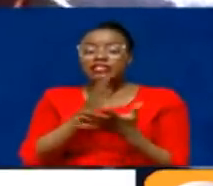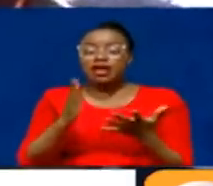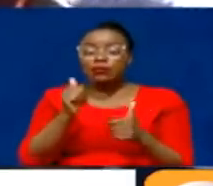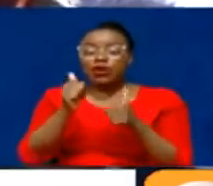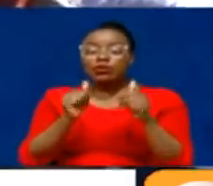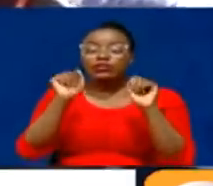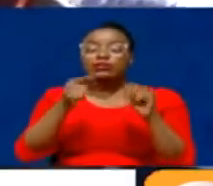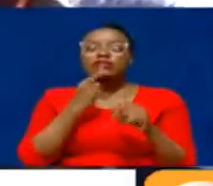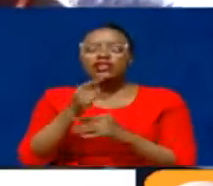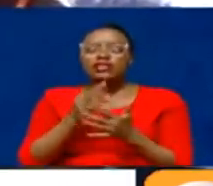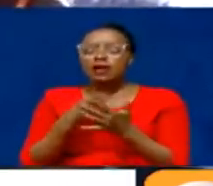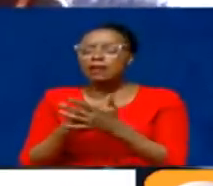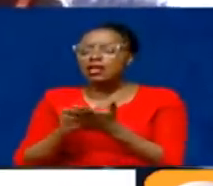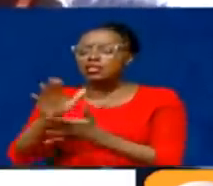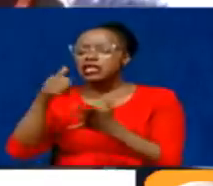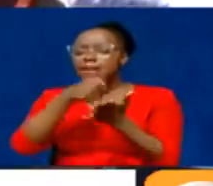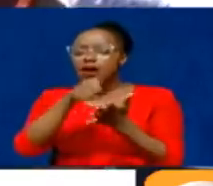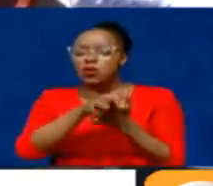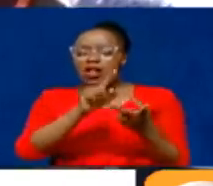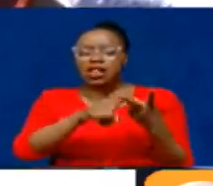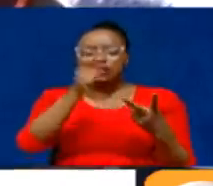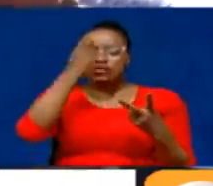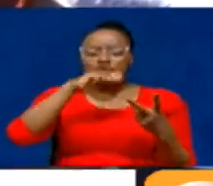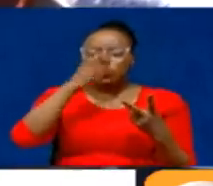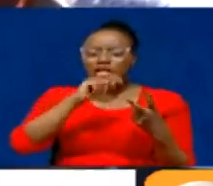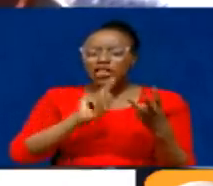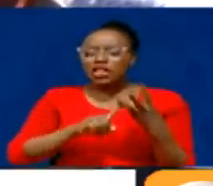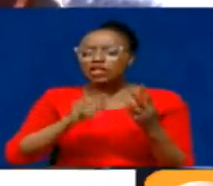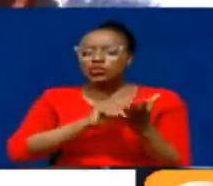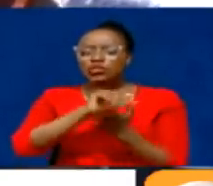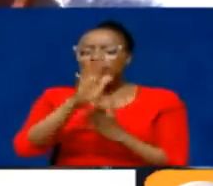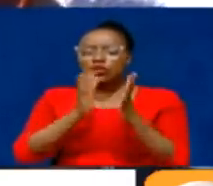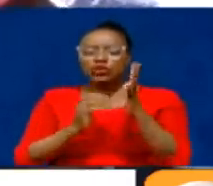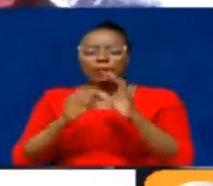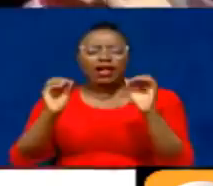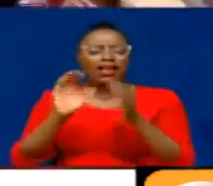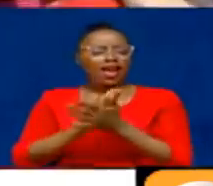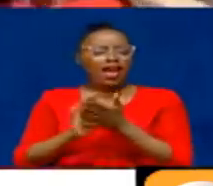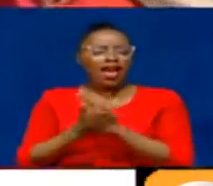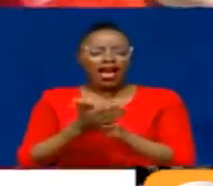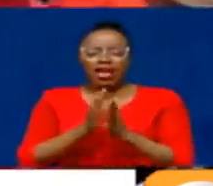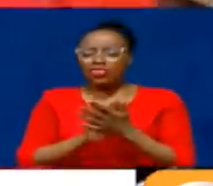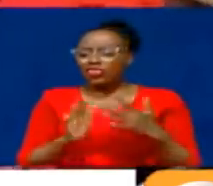inasemekana hii iende Makueni, hii iende Kitui, hii iende Machakos. Hakuna.